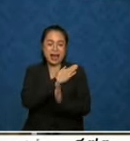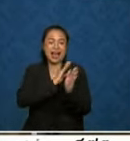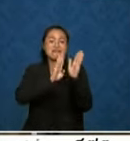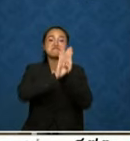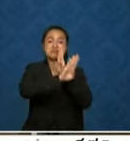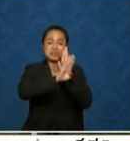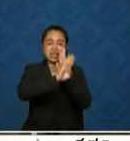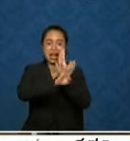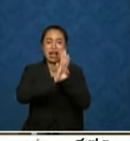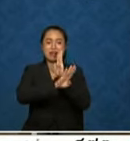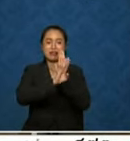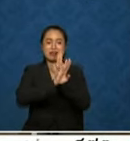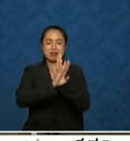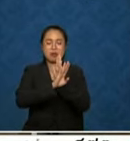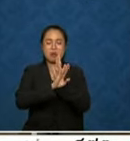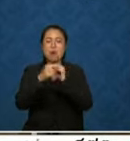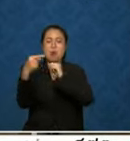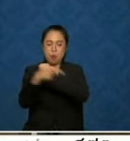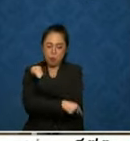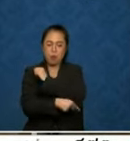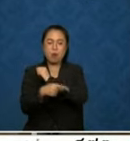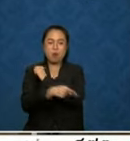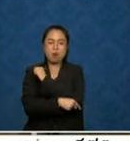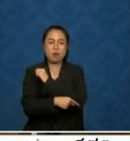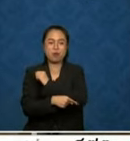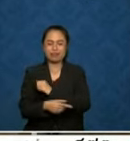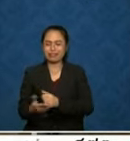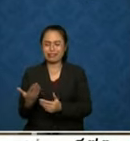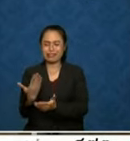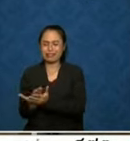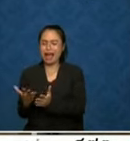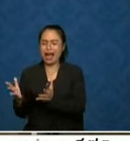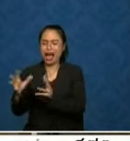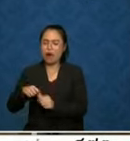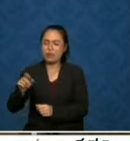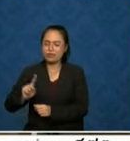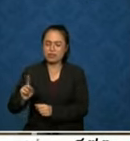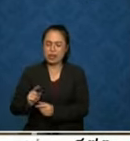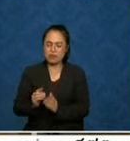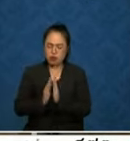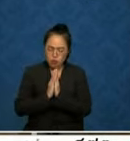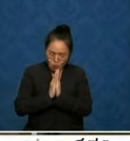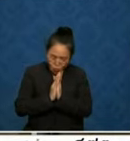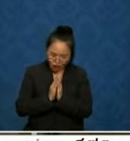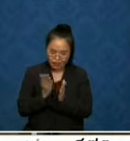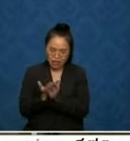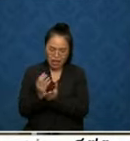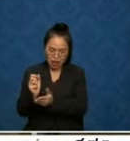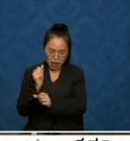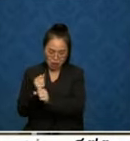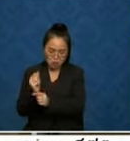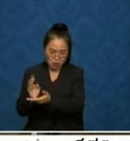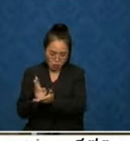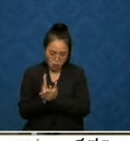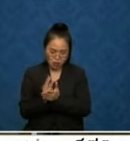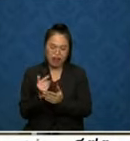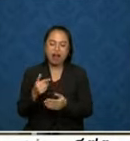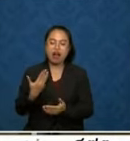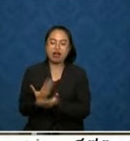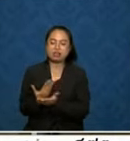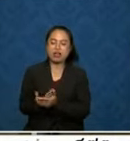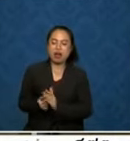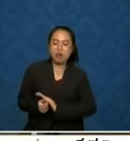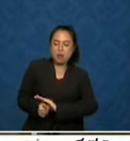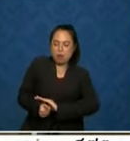พระจะไปหาเงินที่ไหนไปสวดศพแต่ละทีก็ได้500,000นึงสะสมกันไว้รับกฐินเพื่อเอาเงินวัดอะไรไปล